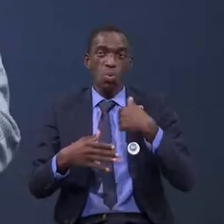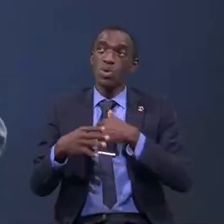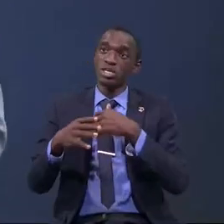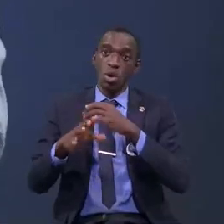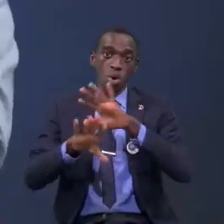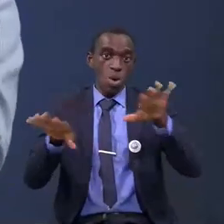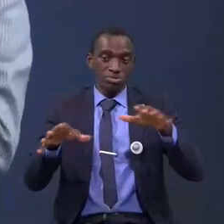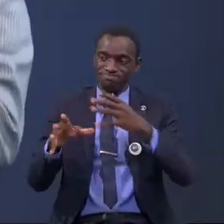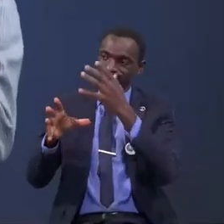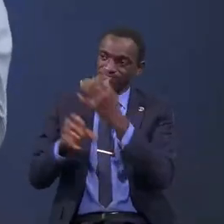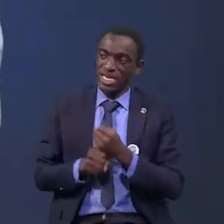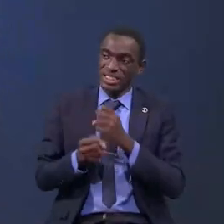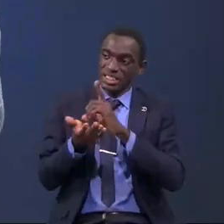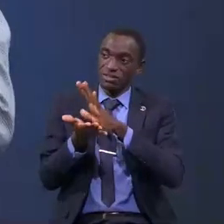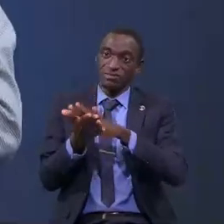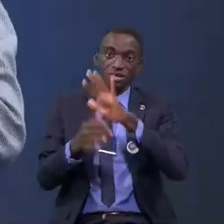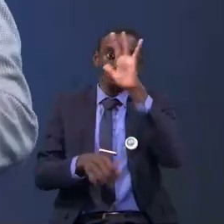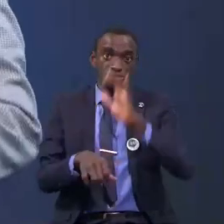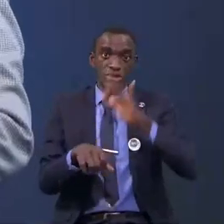Après avoir reçu la touche divine,